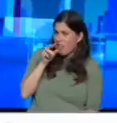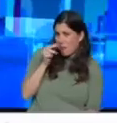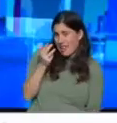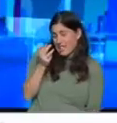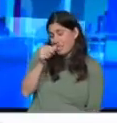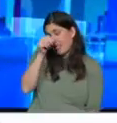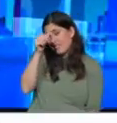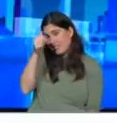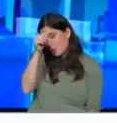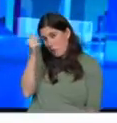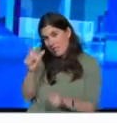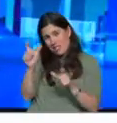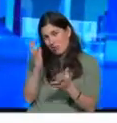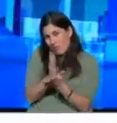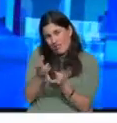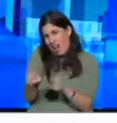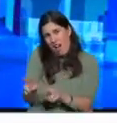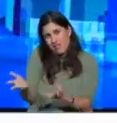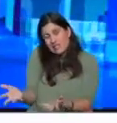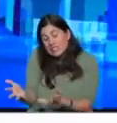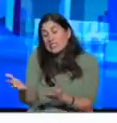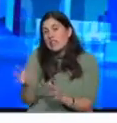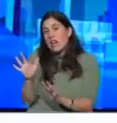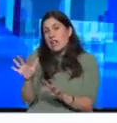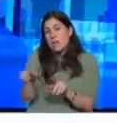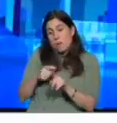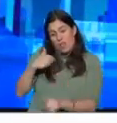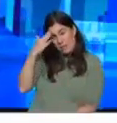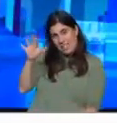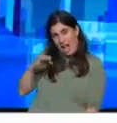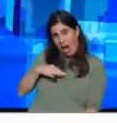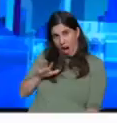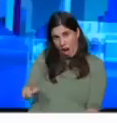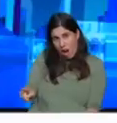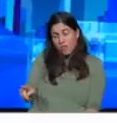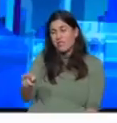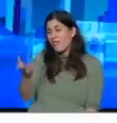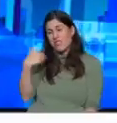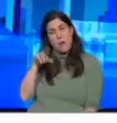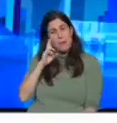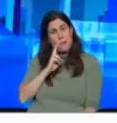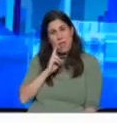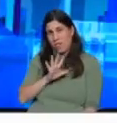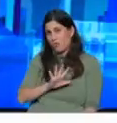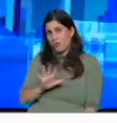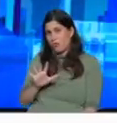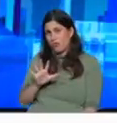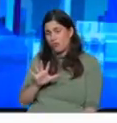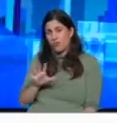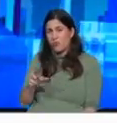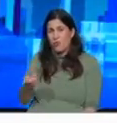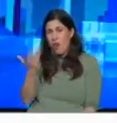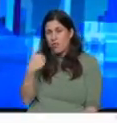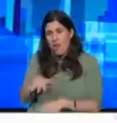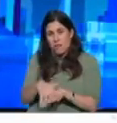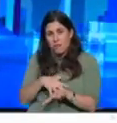אלה שכבר לא איתנו. לטעמי, כמו שאני מכיר את אחי, הוא היה מתבייש בדבר הזה. הוא היה